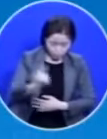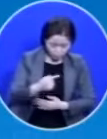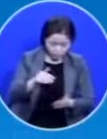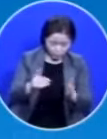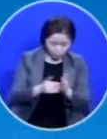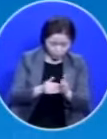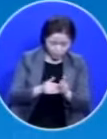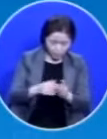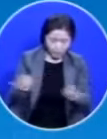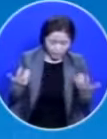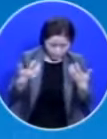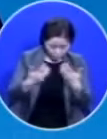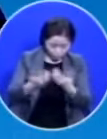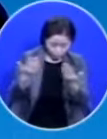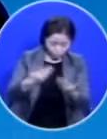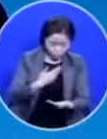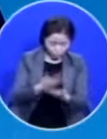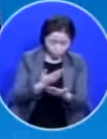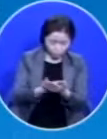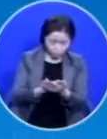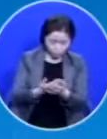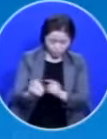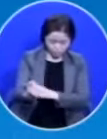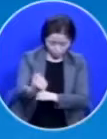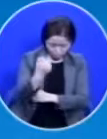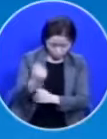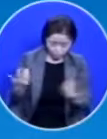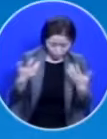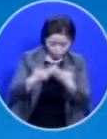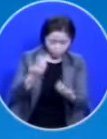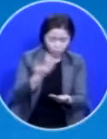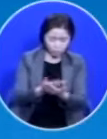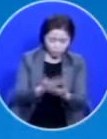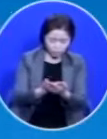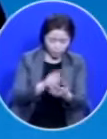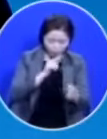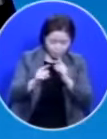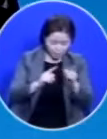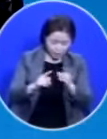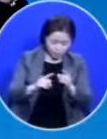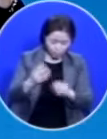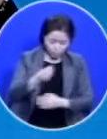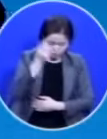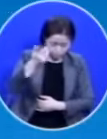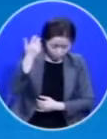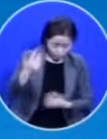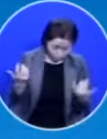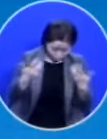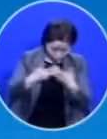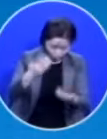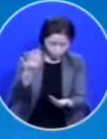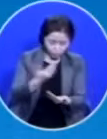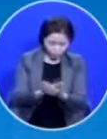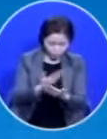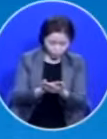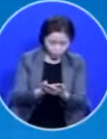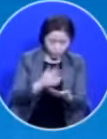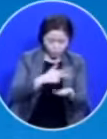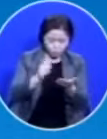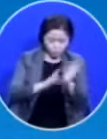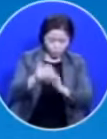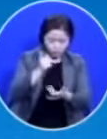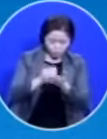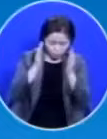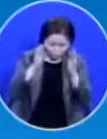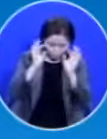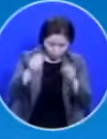채워 주소서 능력으로 채워주소서 말씀과 성령으로 채워주 아 주 예수님을 바라보는